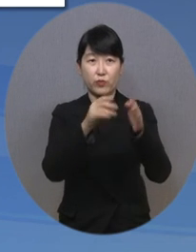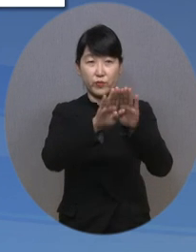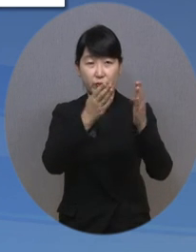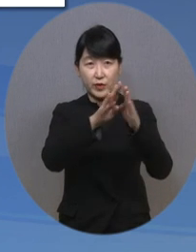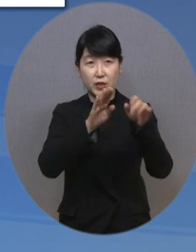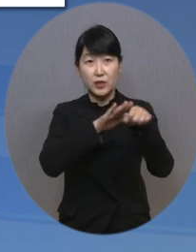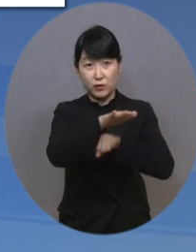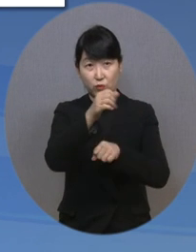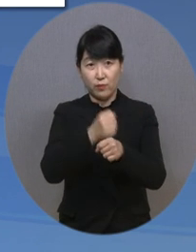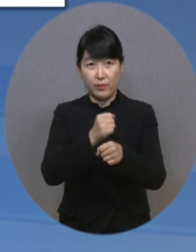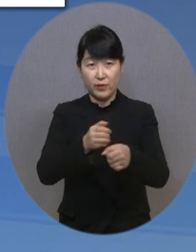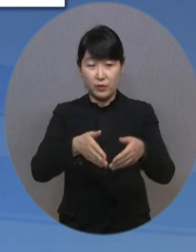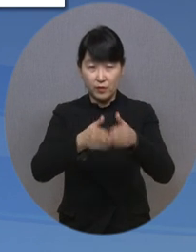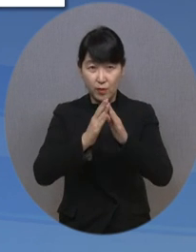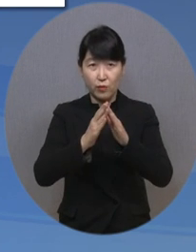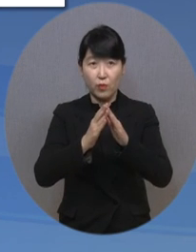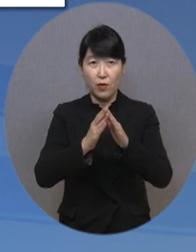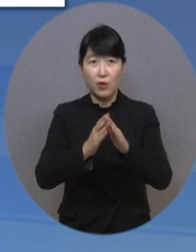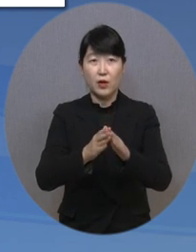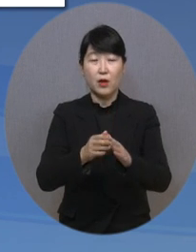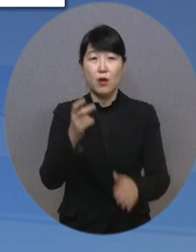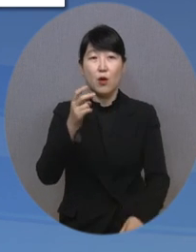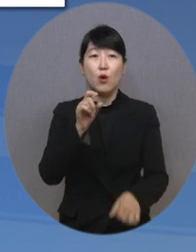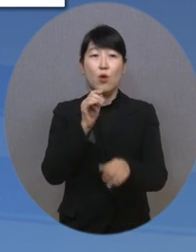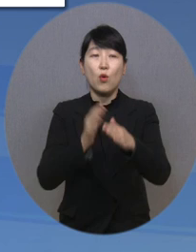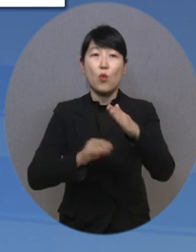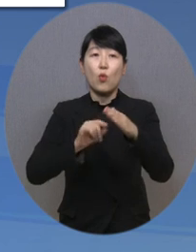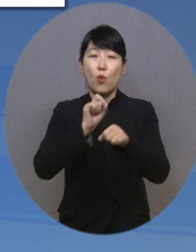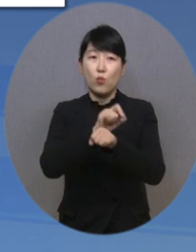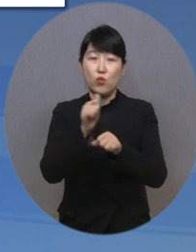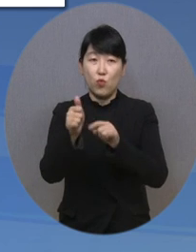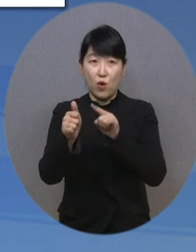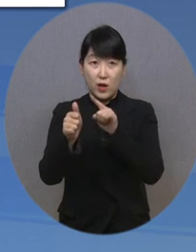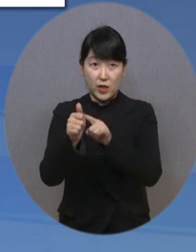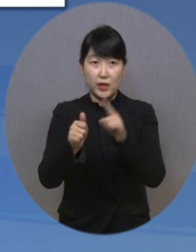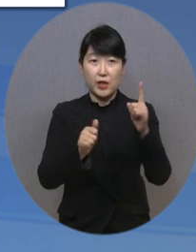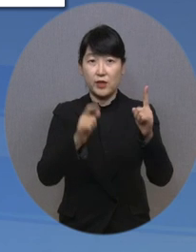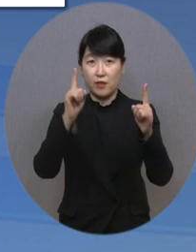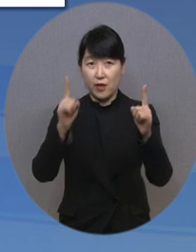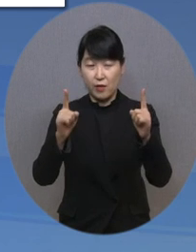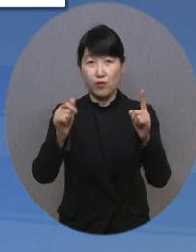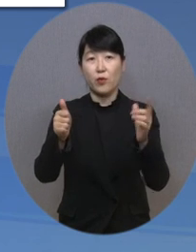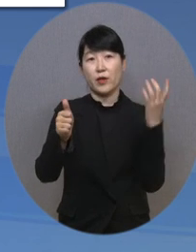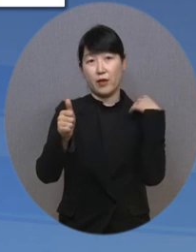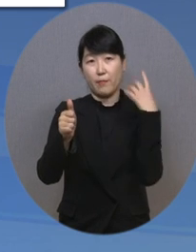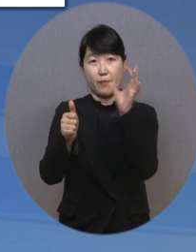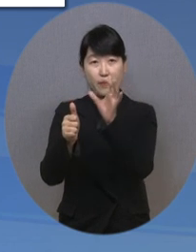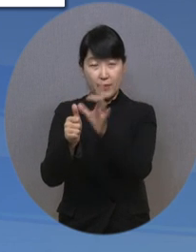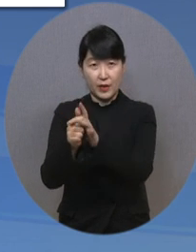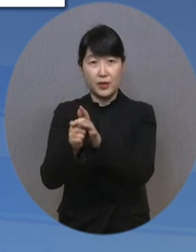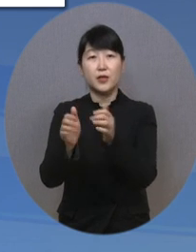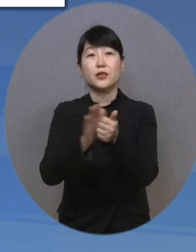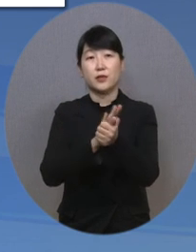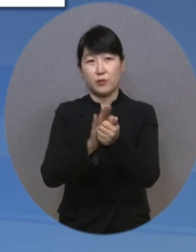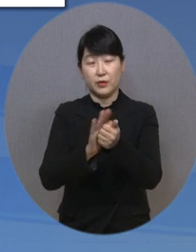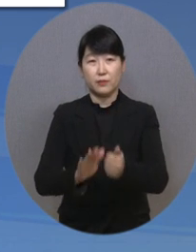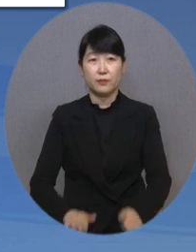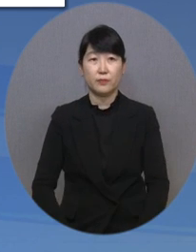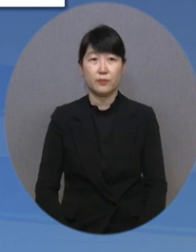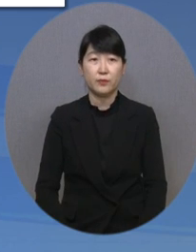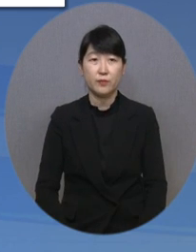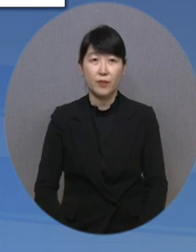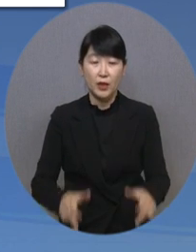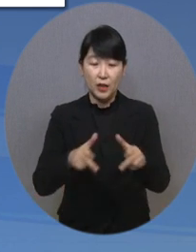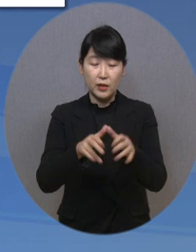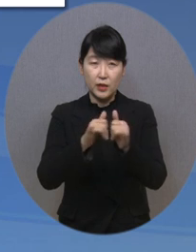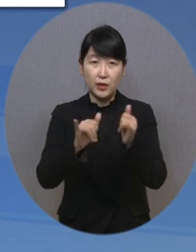설치해주고 공무원 등을 1대1로 매칭해 신속히 구조될 수 있도록 돌봄 서비스를 강화합니다. 또 장애인